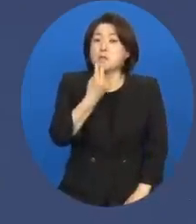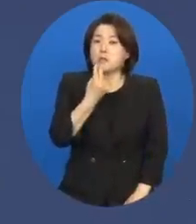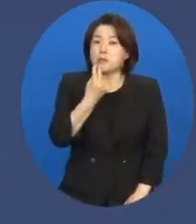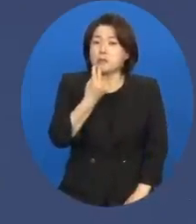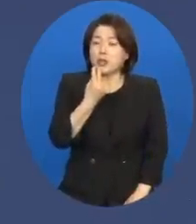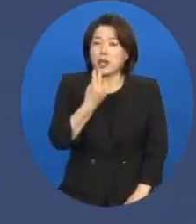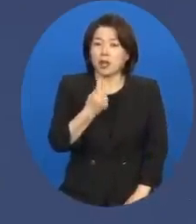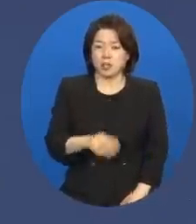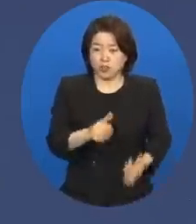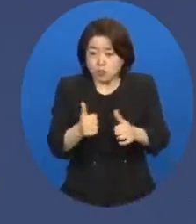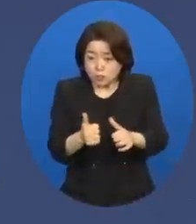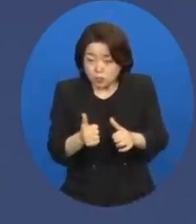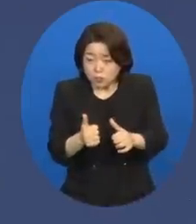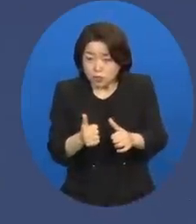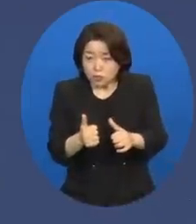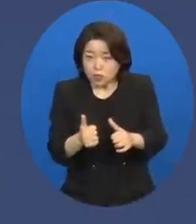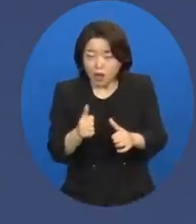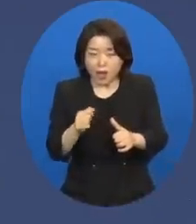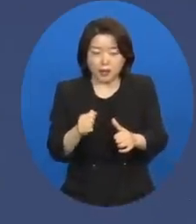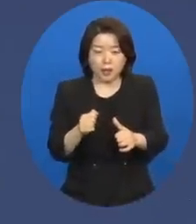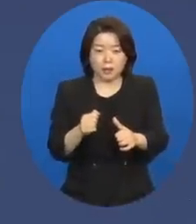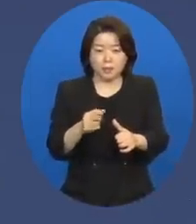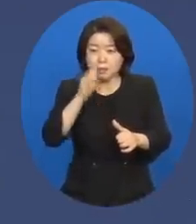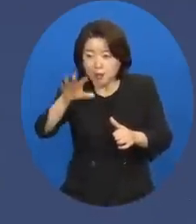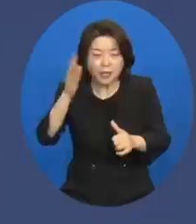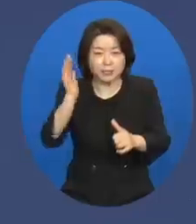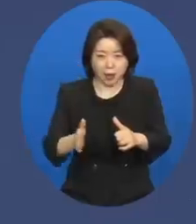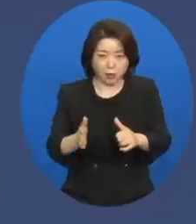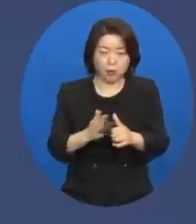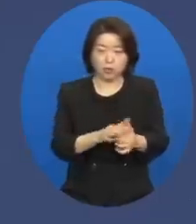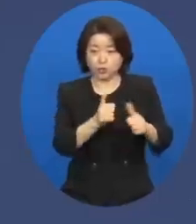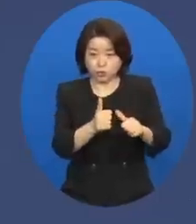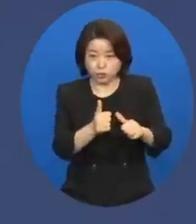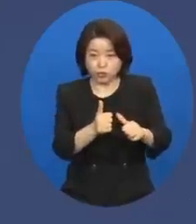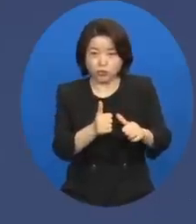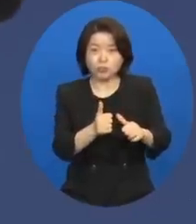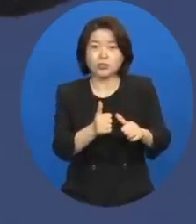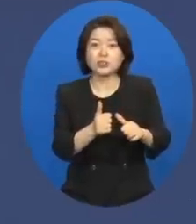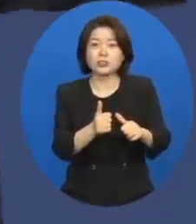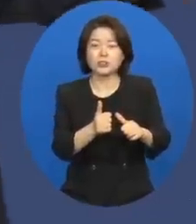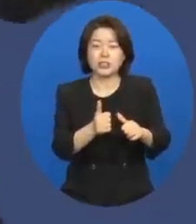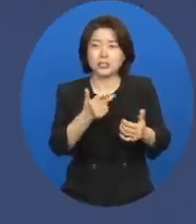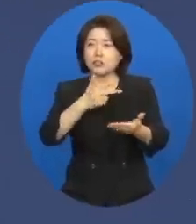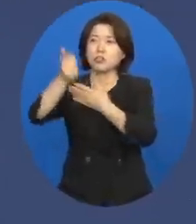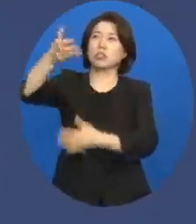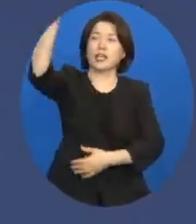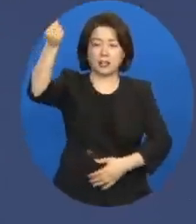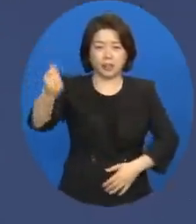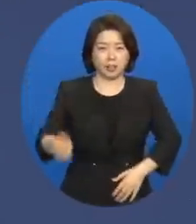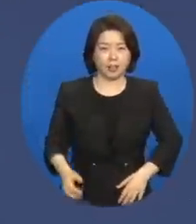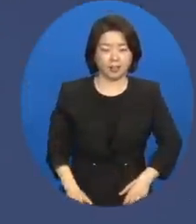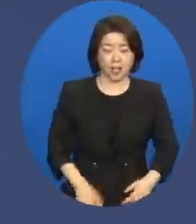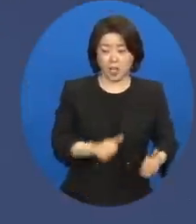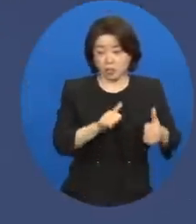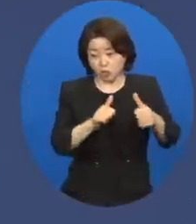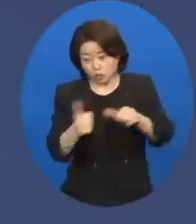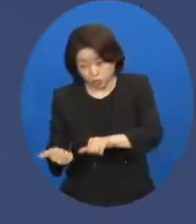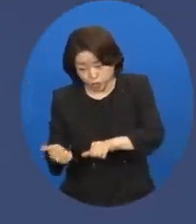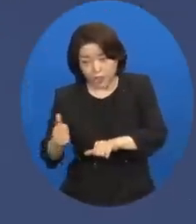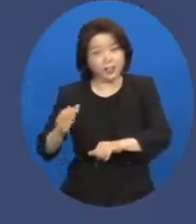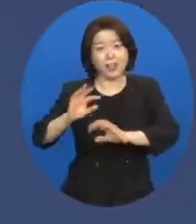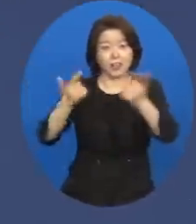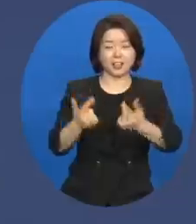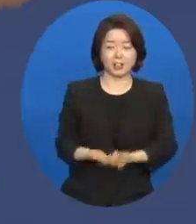죽! 하고 튀어나올 때 곧바로 쏟아내지 말고 죽! 깨 있네. 이렇게. 그러면